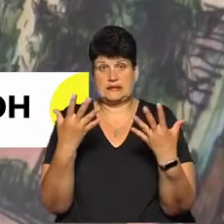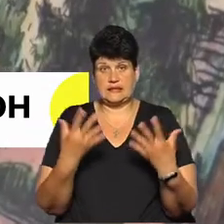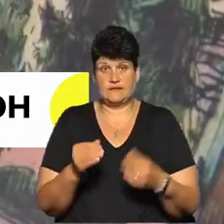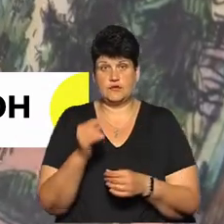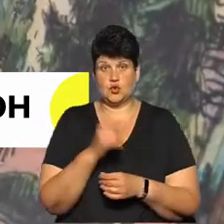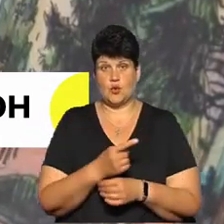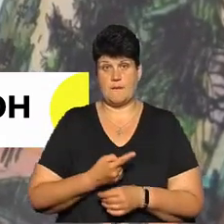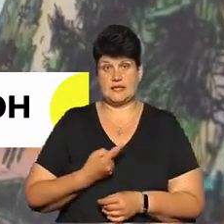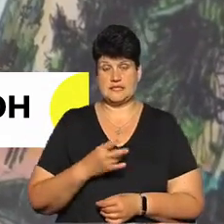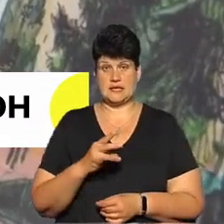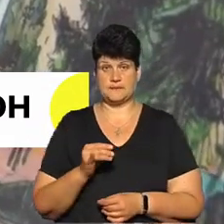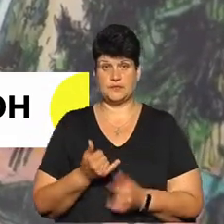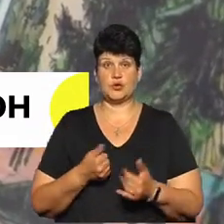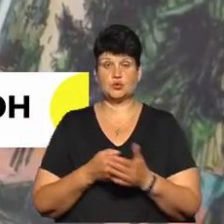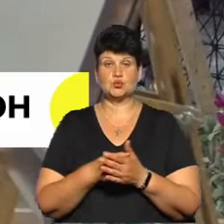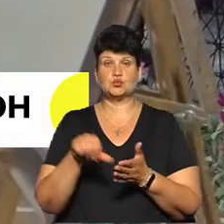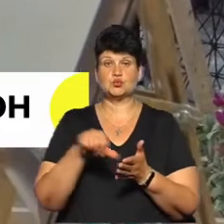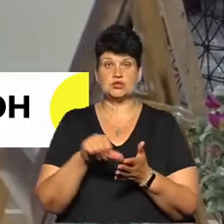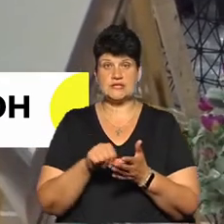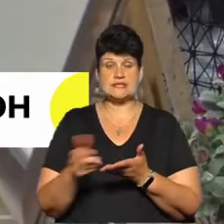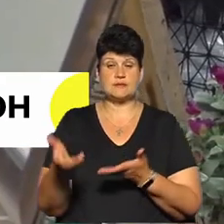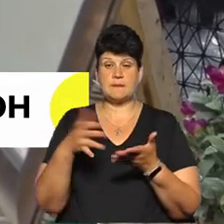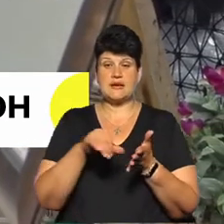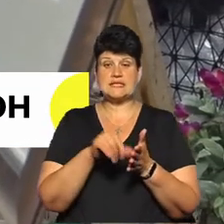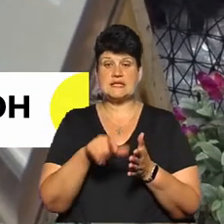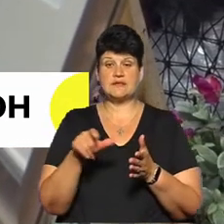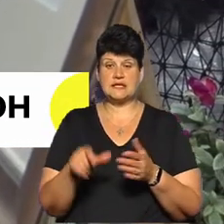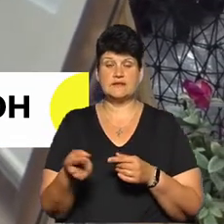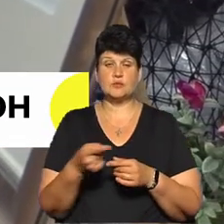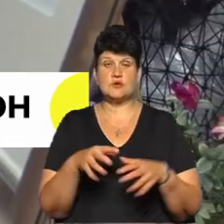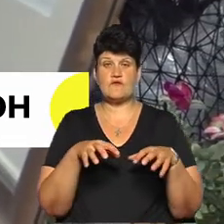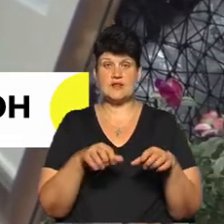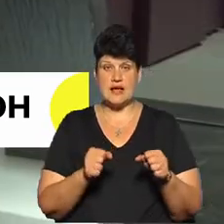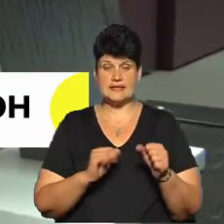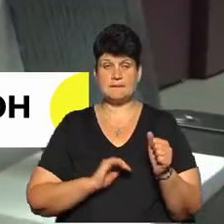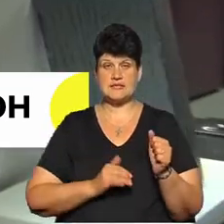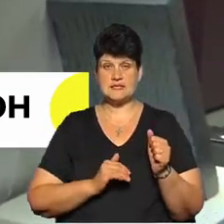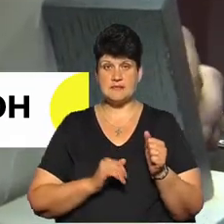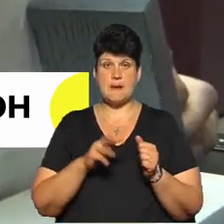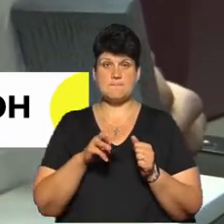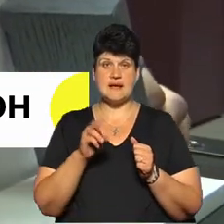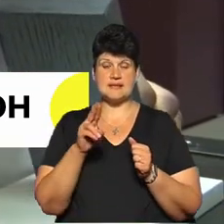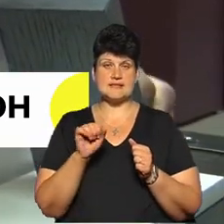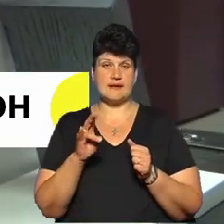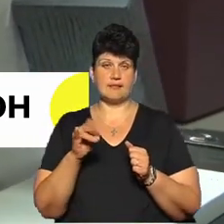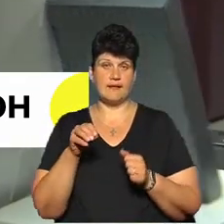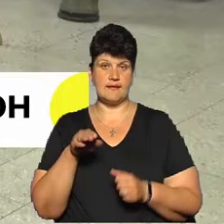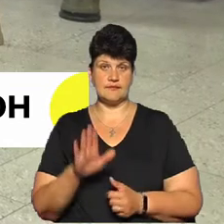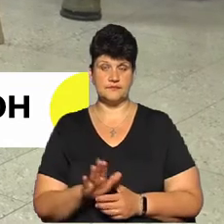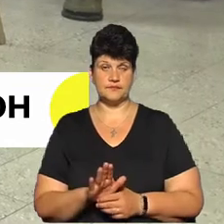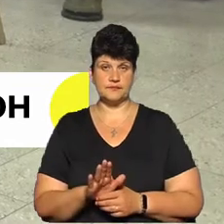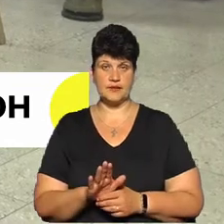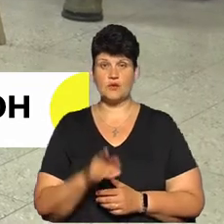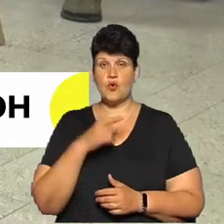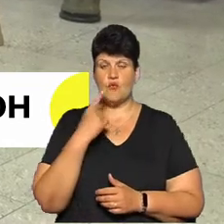майстерні. До участі в аукціоні запросили представників тернопільської влади, бізнесменів та меценатів, розповідає Володимир Мричко. За його